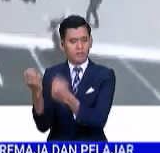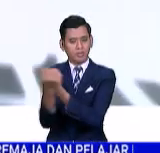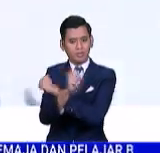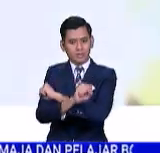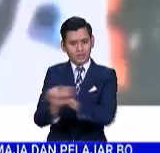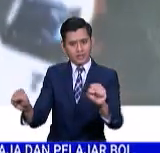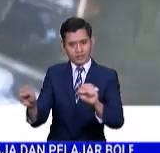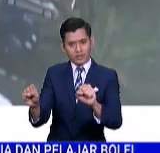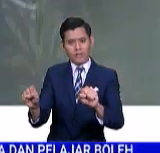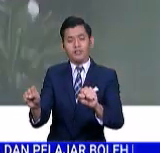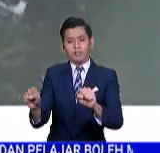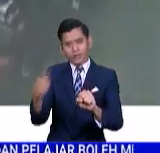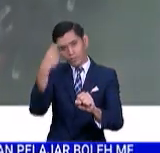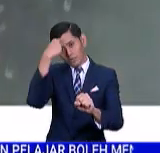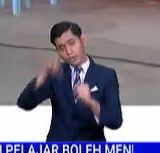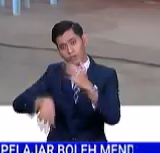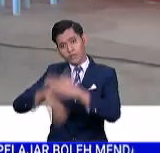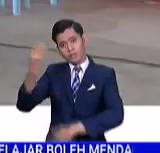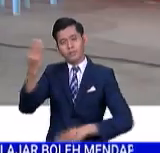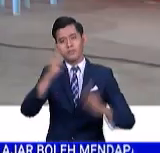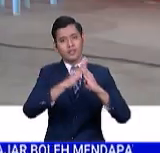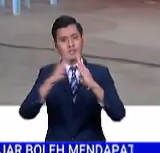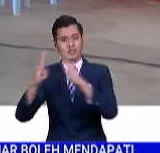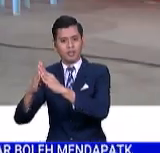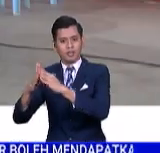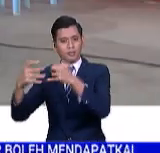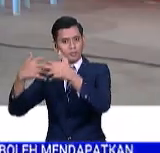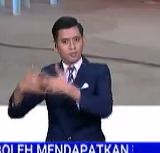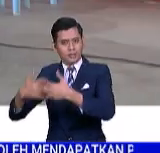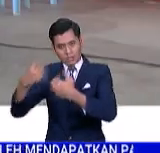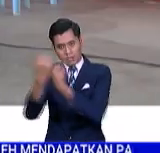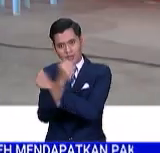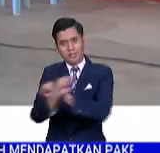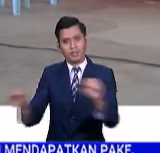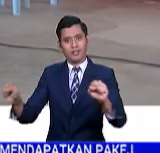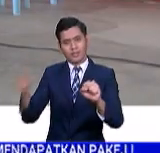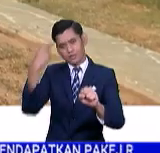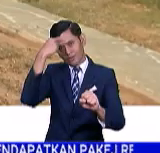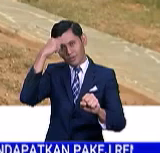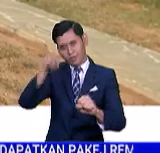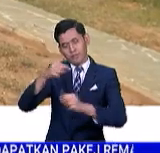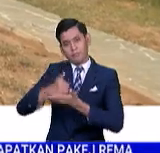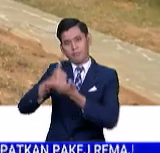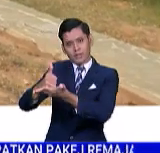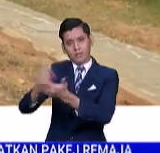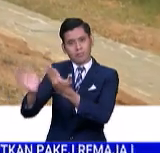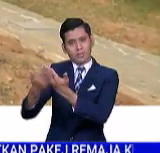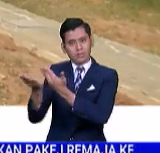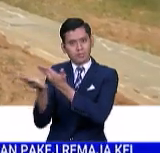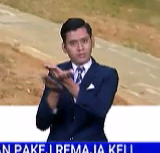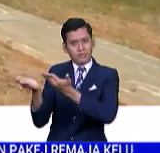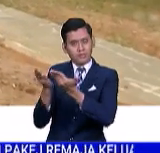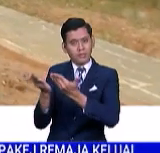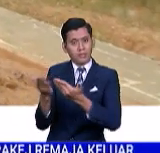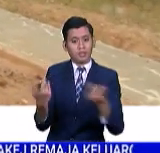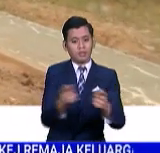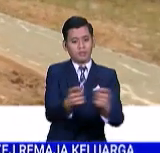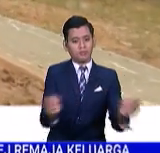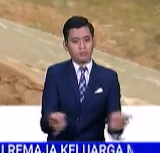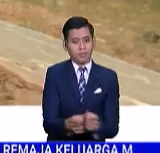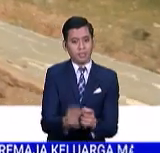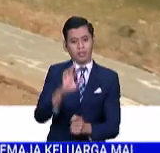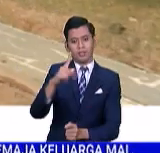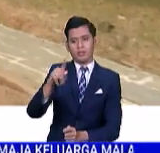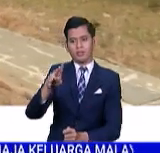untuk usahawan-usahawan di luar bandar untuk menata peniaga mereka. Lanskap ekonomi Kabong bakal lebih membangun